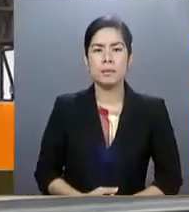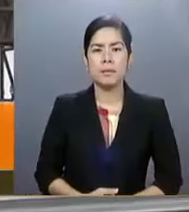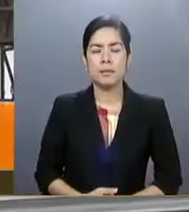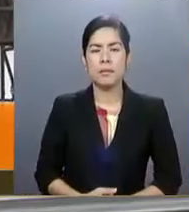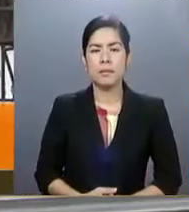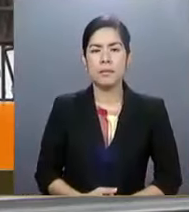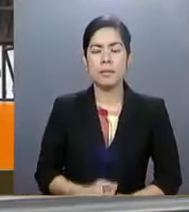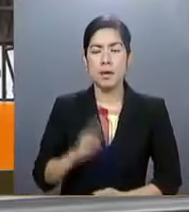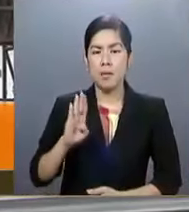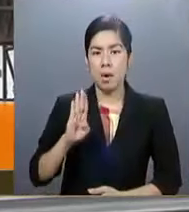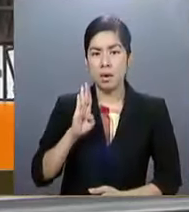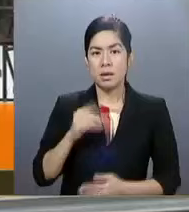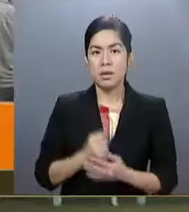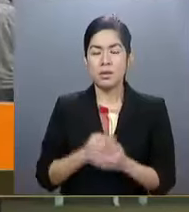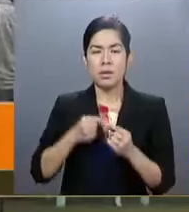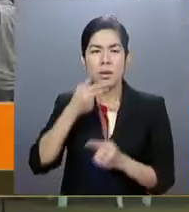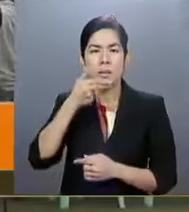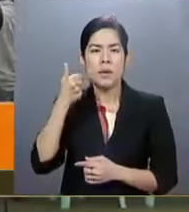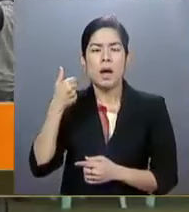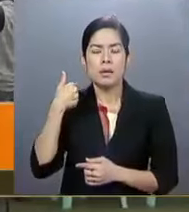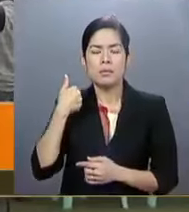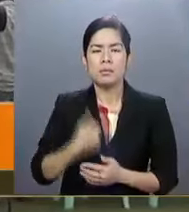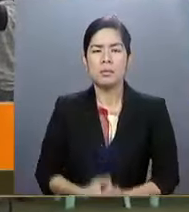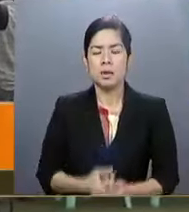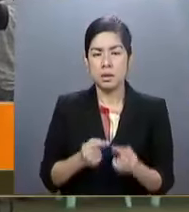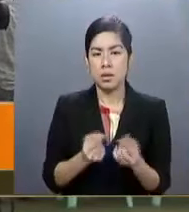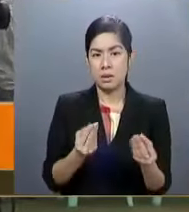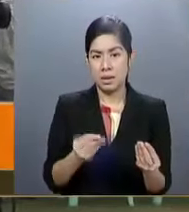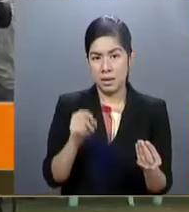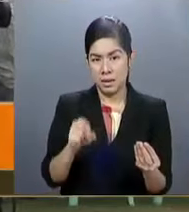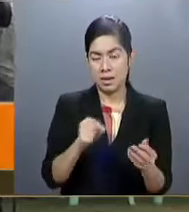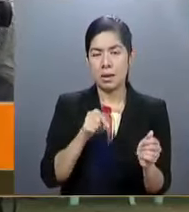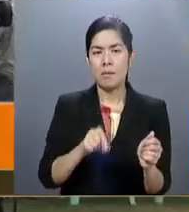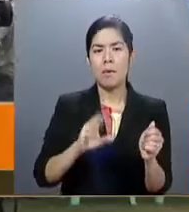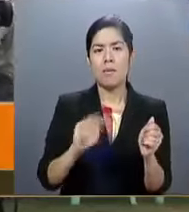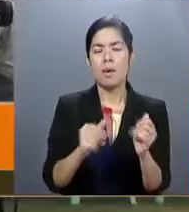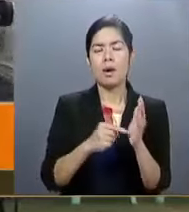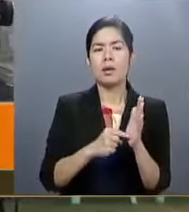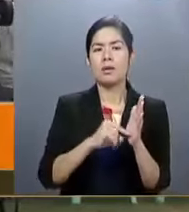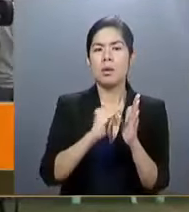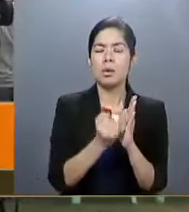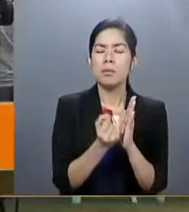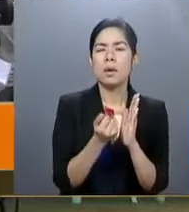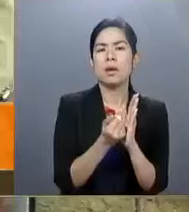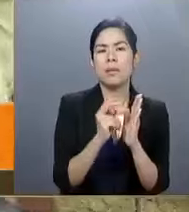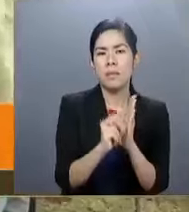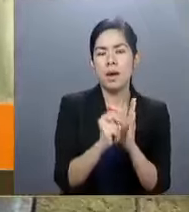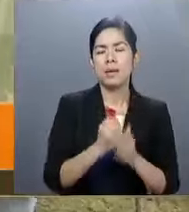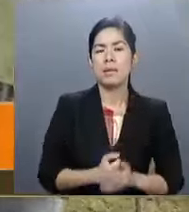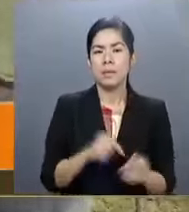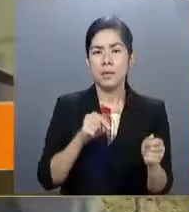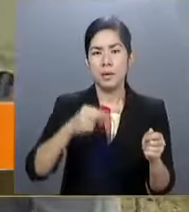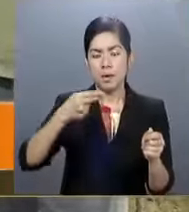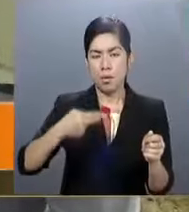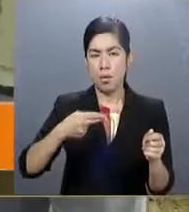บริษัทน้ำตาลมิตรผลมีพื้นที่เป้าหมายส่งเสริมการปลูกอ้อยในอำเภอเมืองอำนาจเจริญอำเภอเสนางคณิคมและอำเภอหัวตะพ